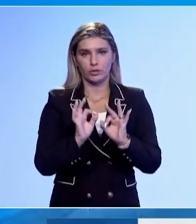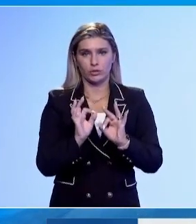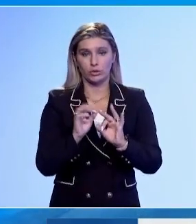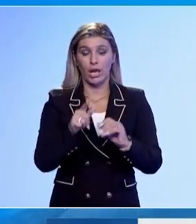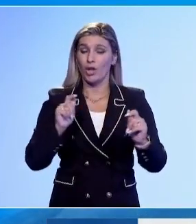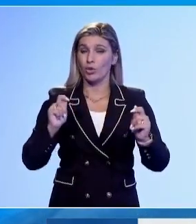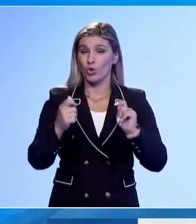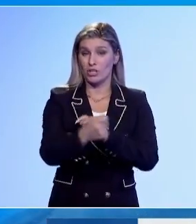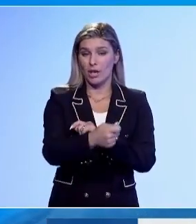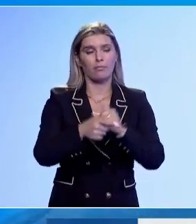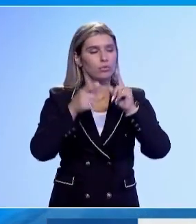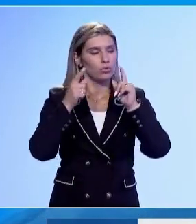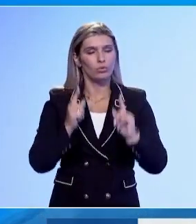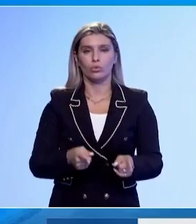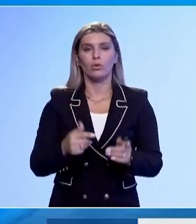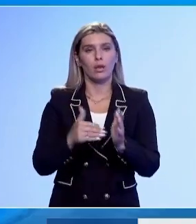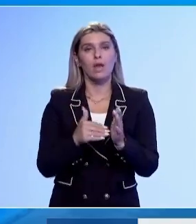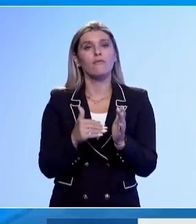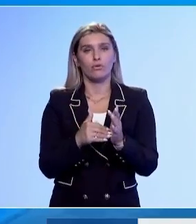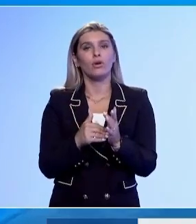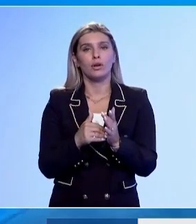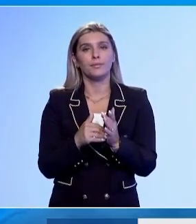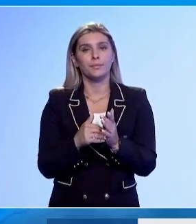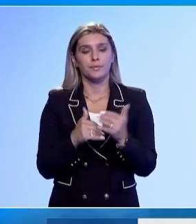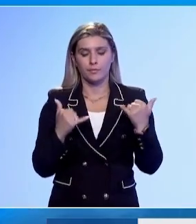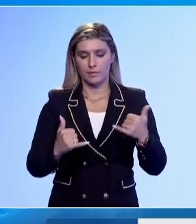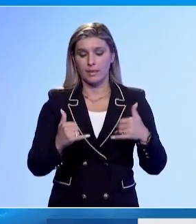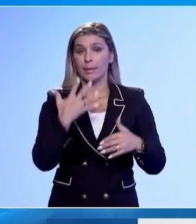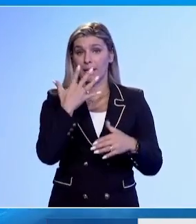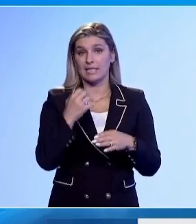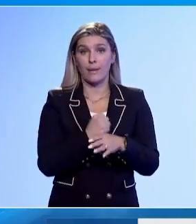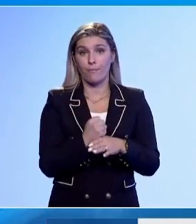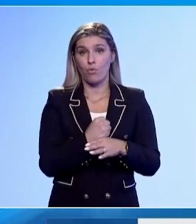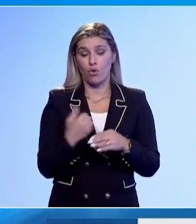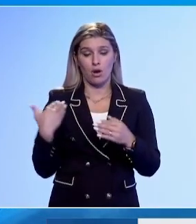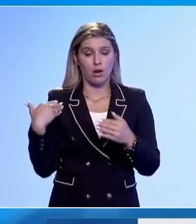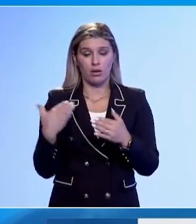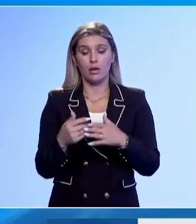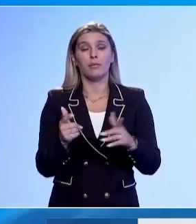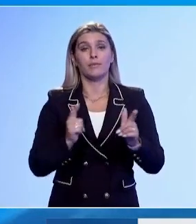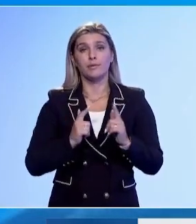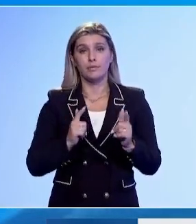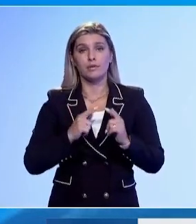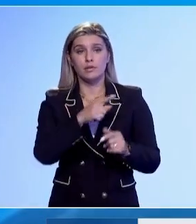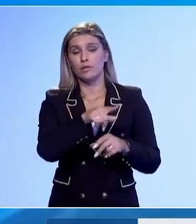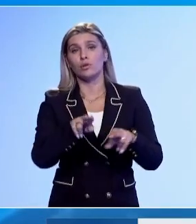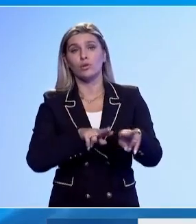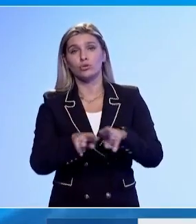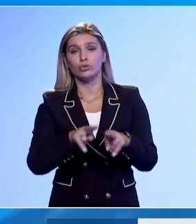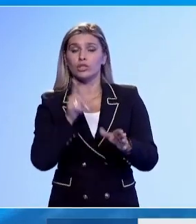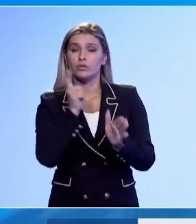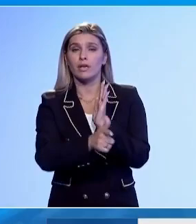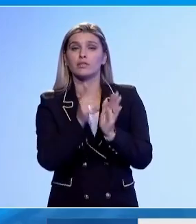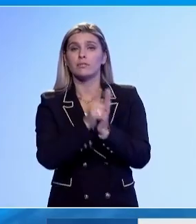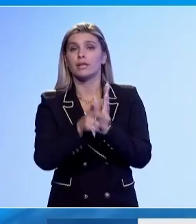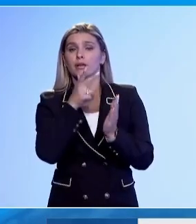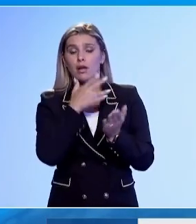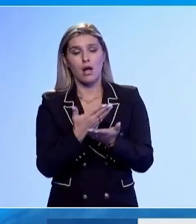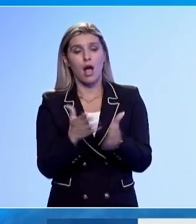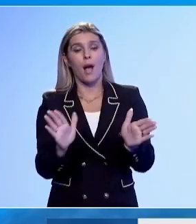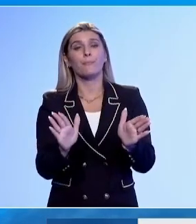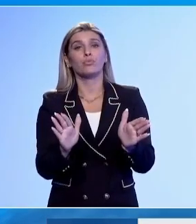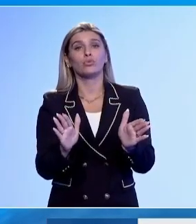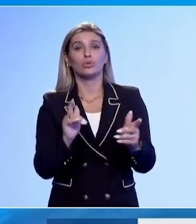e vettingu është zgjidhja. Tash e 5 muaj jemi në pritje që gjykata kushtetuese t'i hapë sa më shpejt rrugë jetësimit të